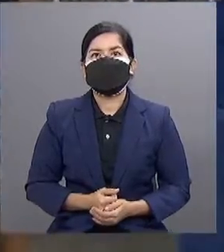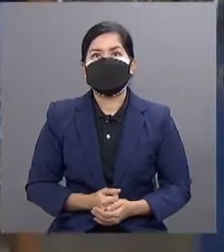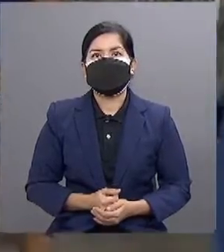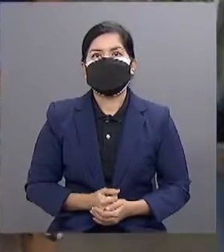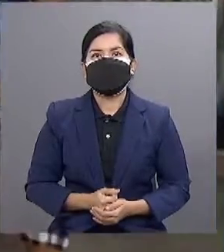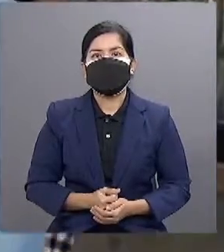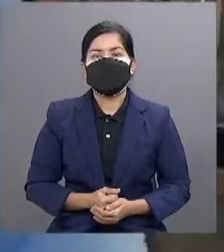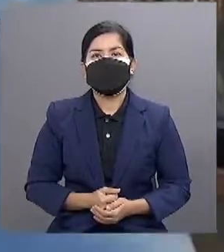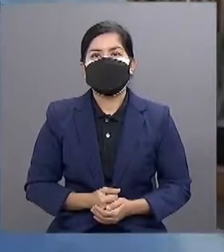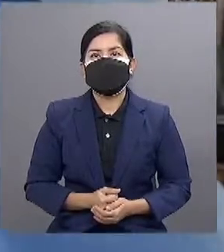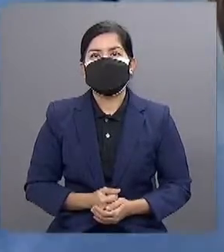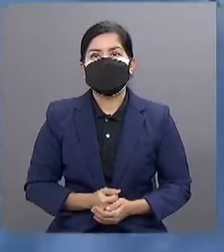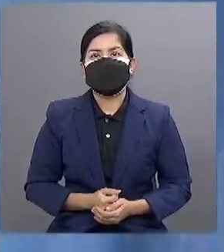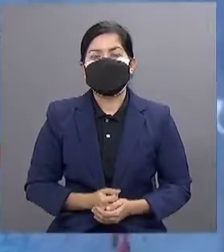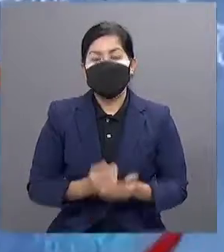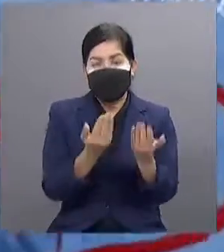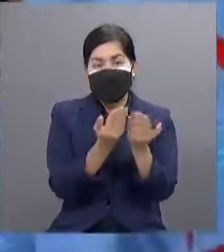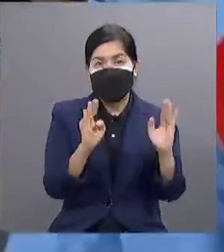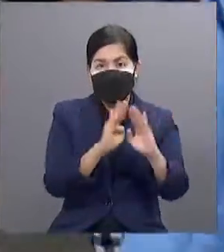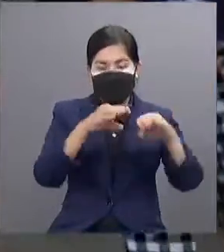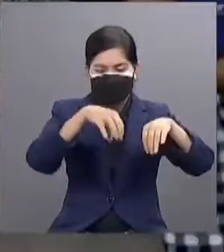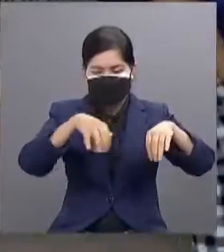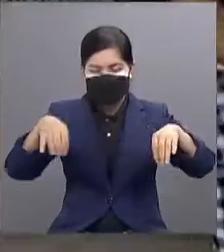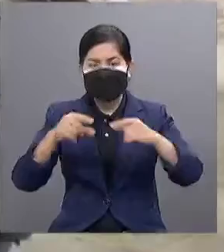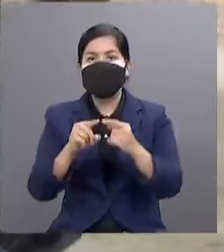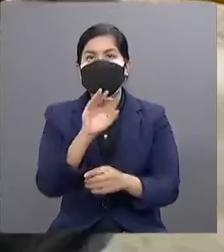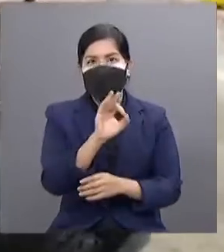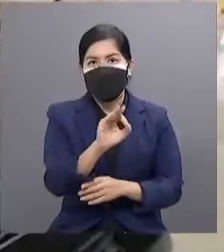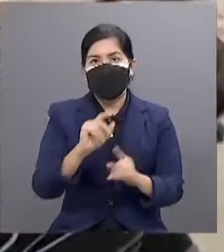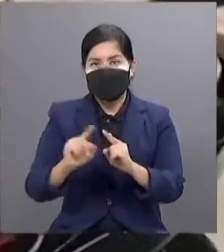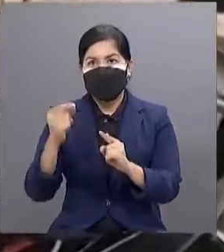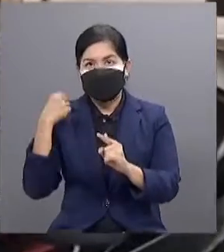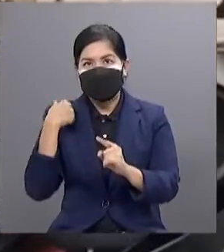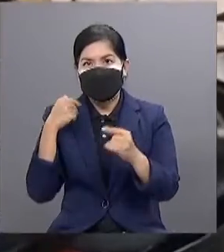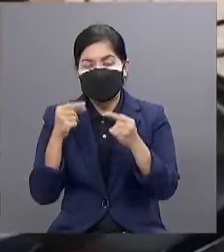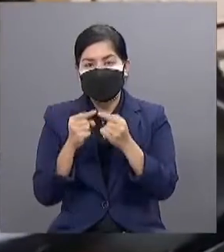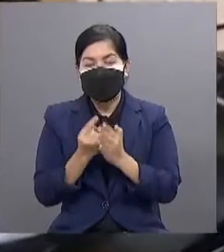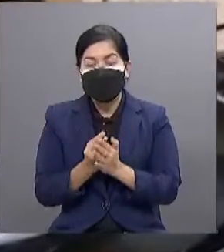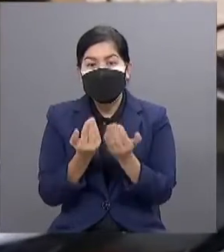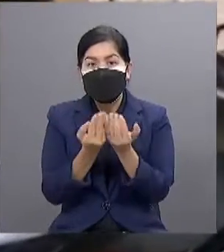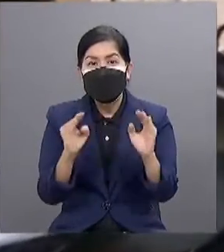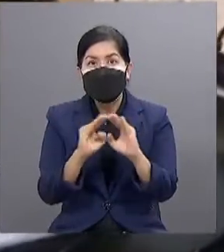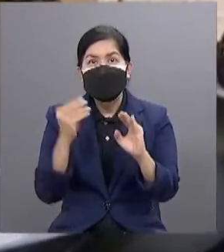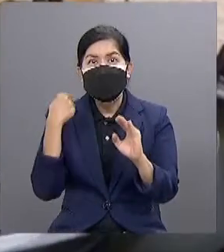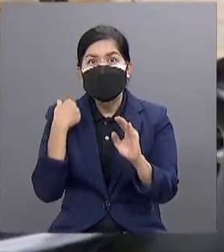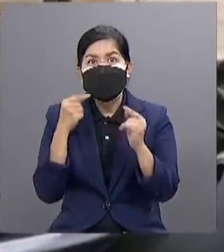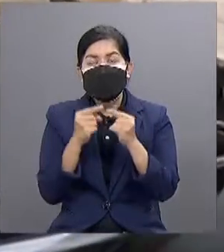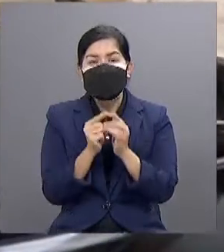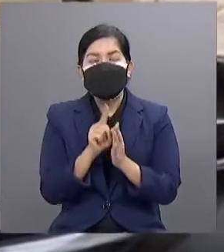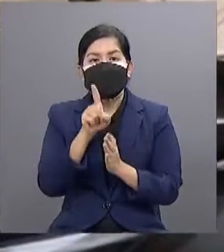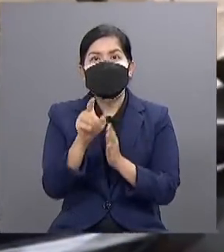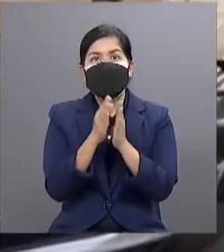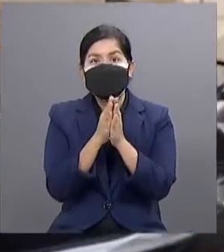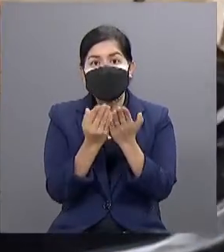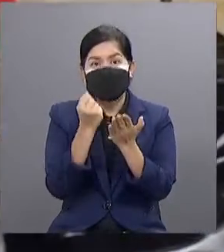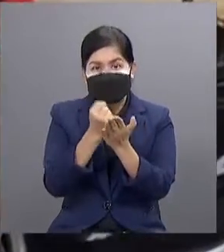อยู่ข้าวครอบครัวนั้น 9ห้องมีคนอยู่ในคนไหมที่มีพาสปอร์ตไหมคะตอนนี้เรานั้น